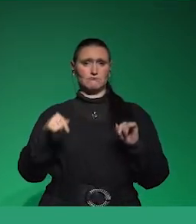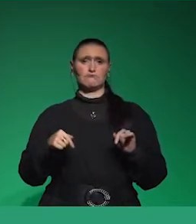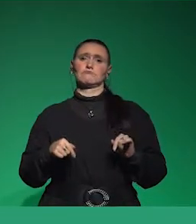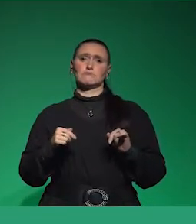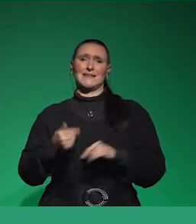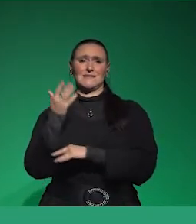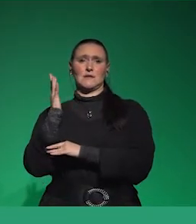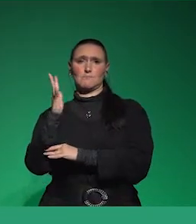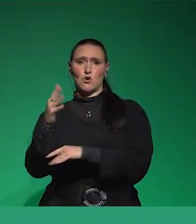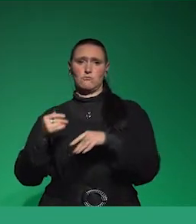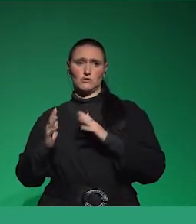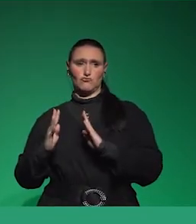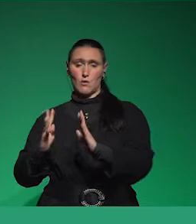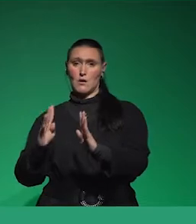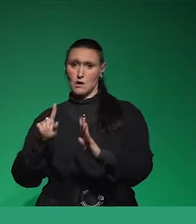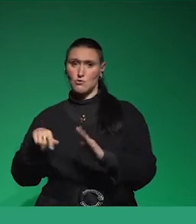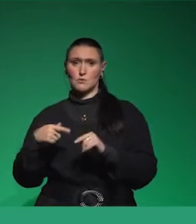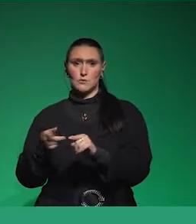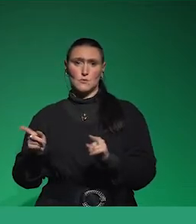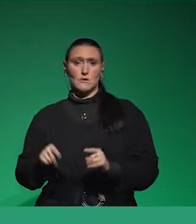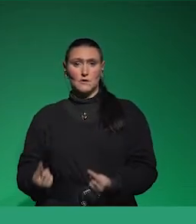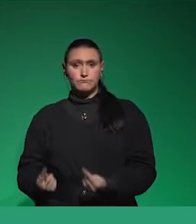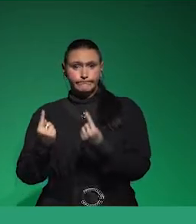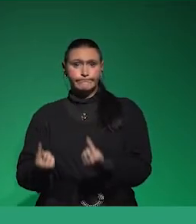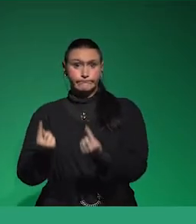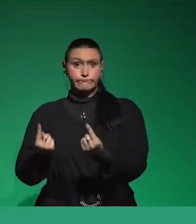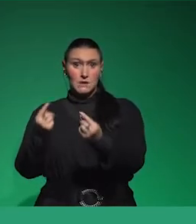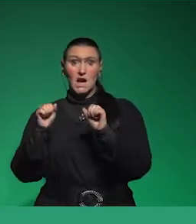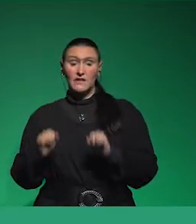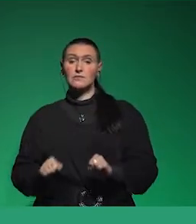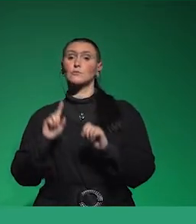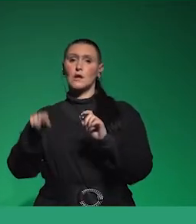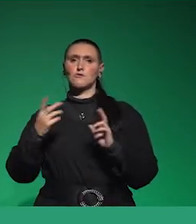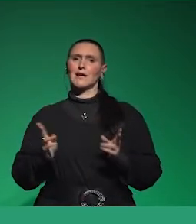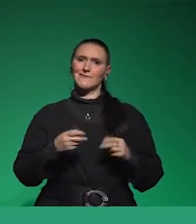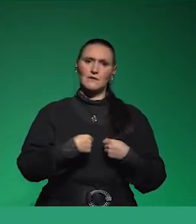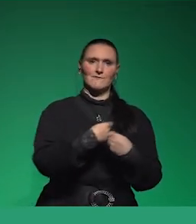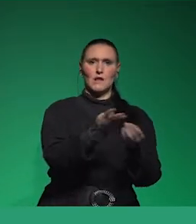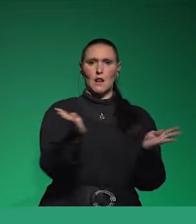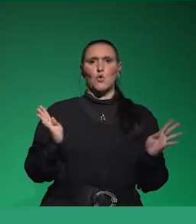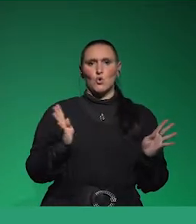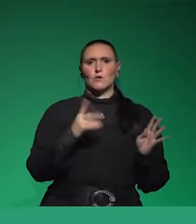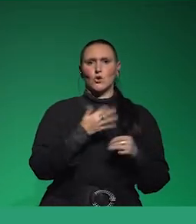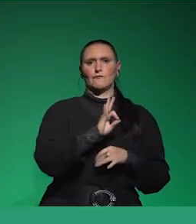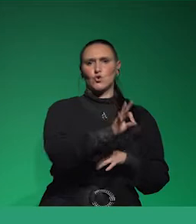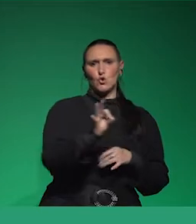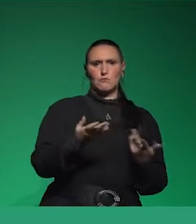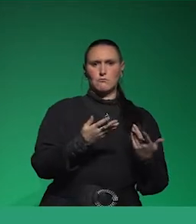erzeugen können und haben sie natürlich verteilt an eben die anderen Baumschulen, die privaten, unsere